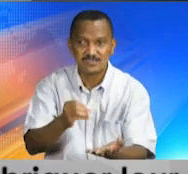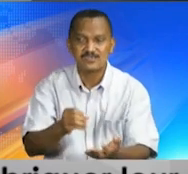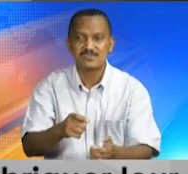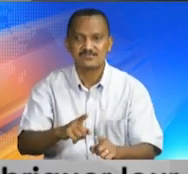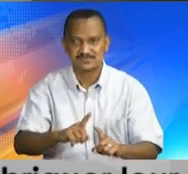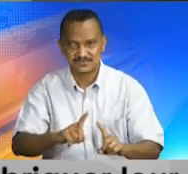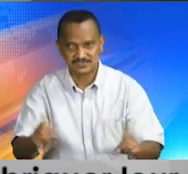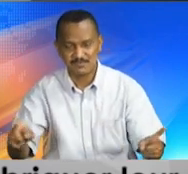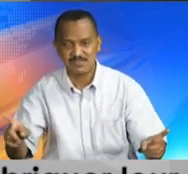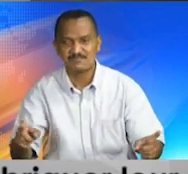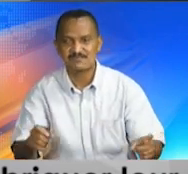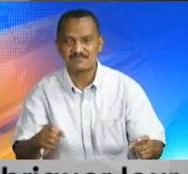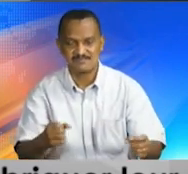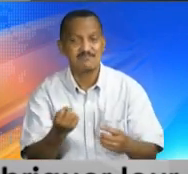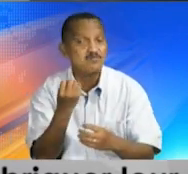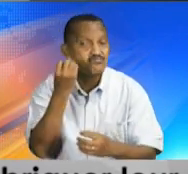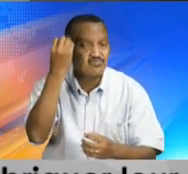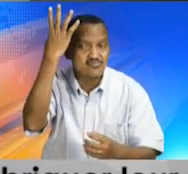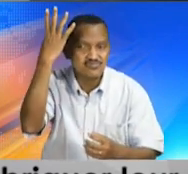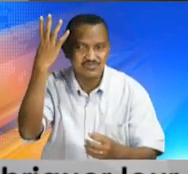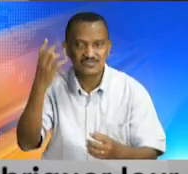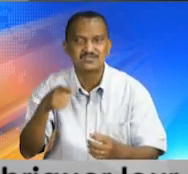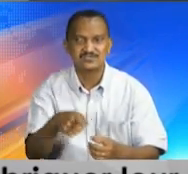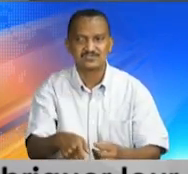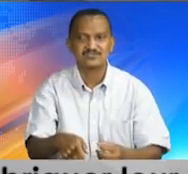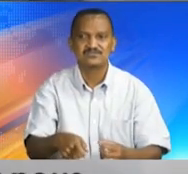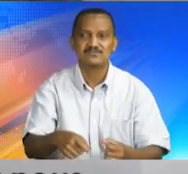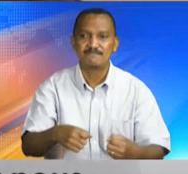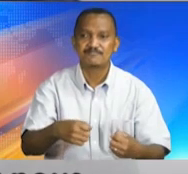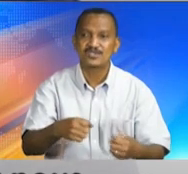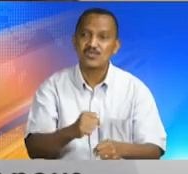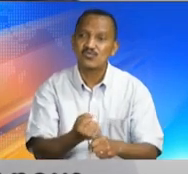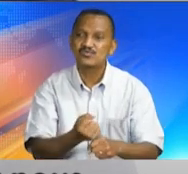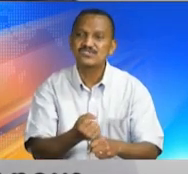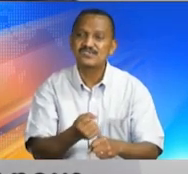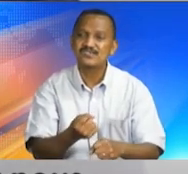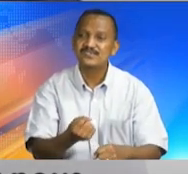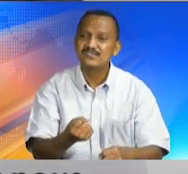zany a dia azo ampiasaina avokoa. Anisan'ny